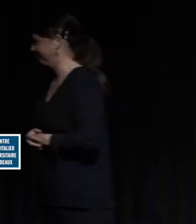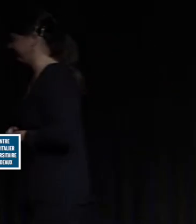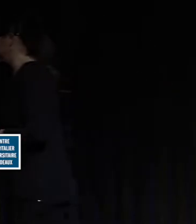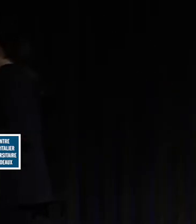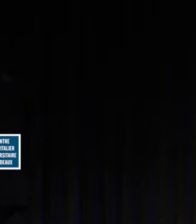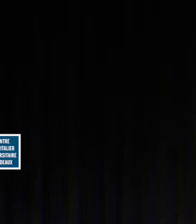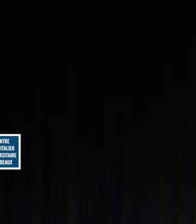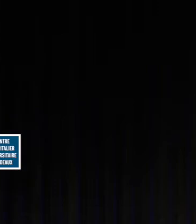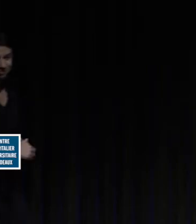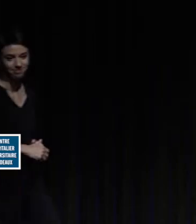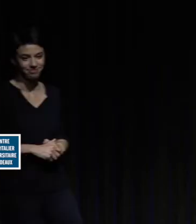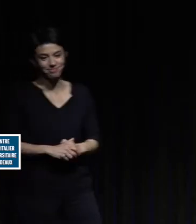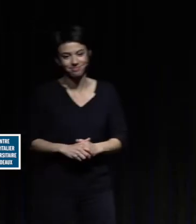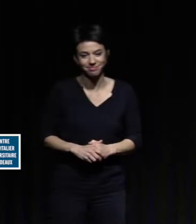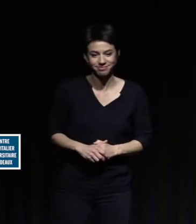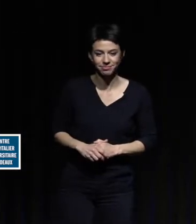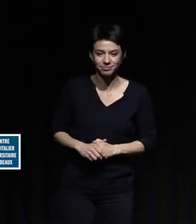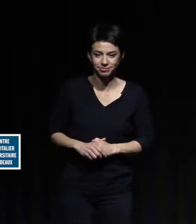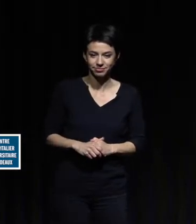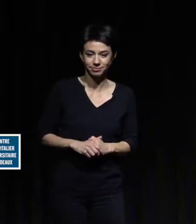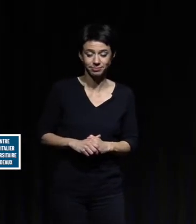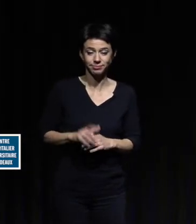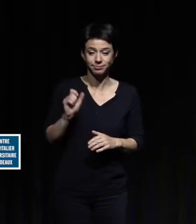points blancs. Les points blancs sont les